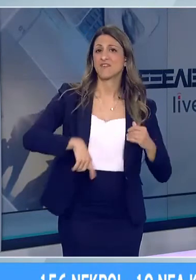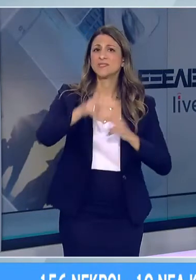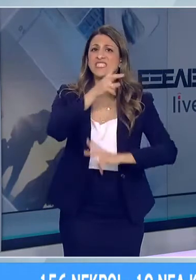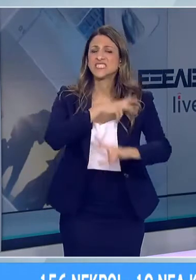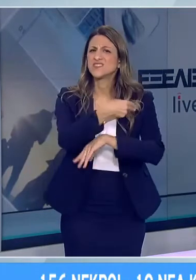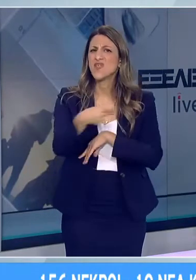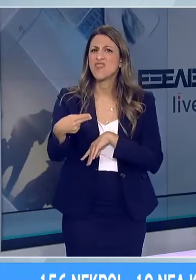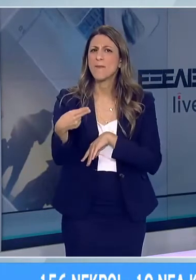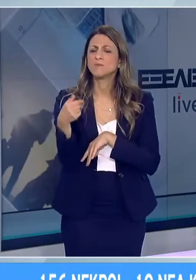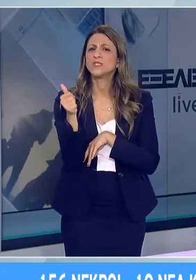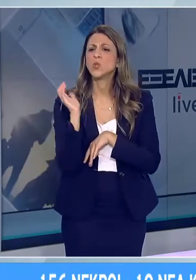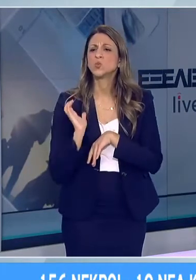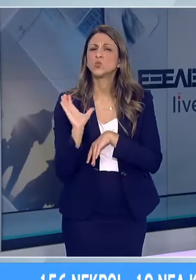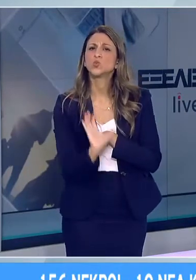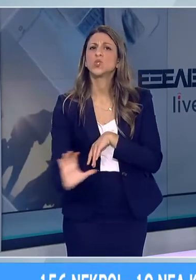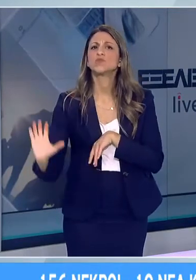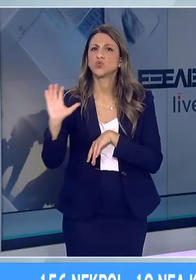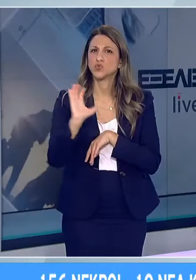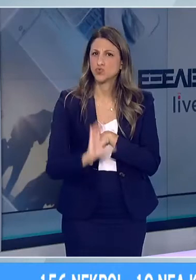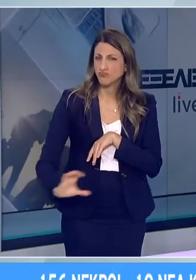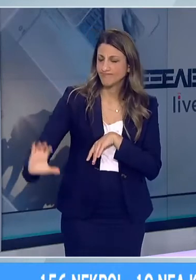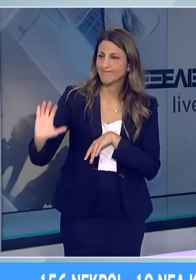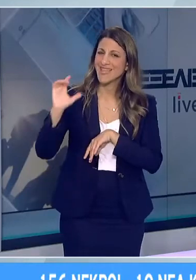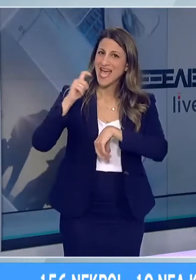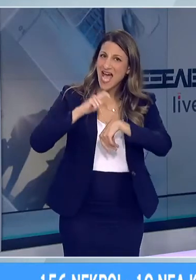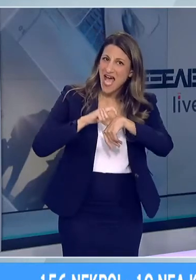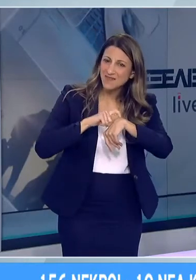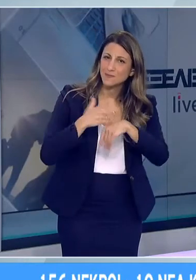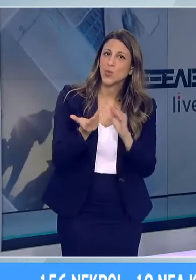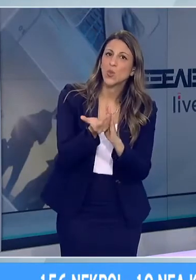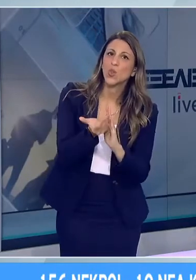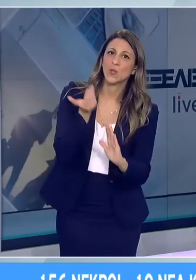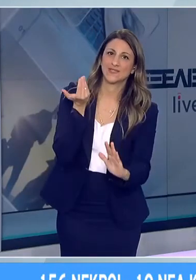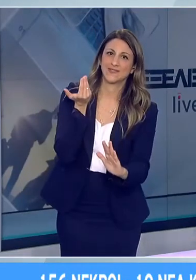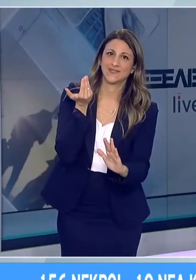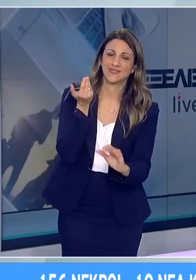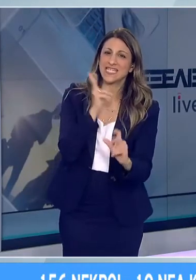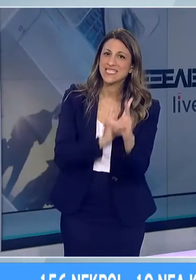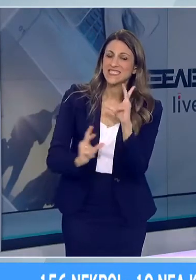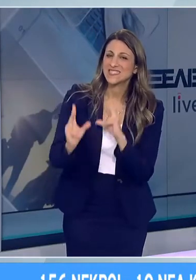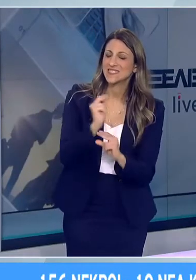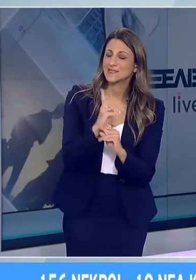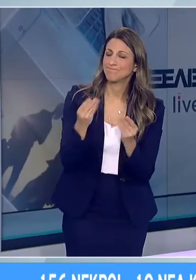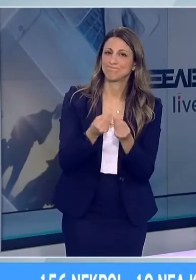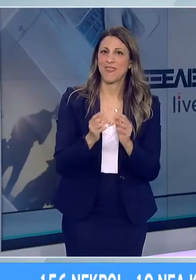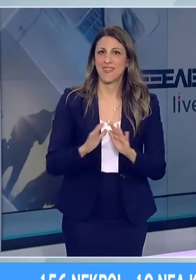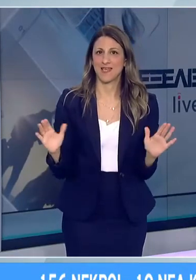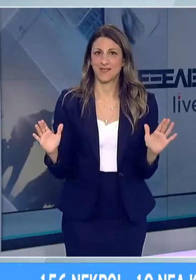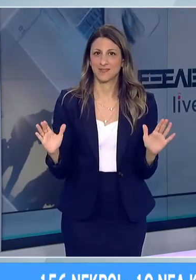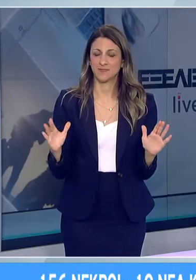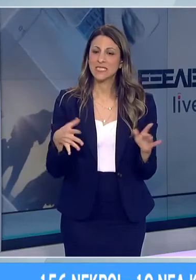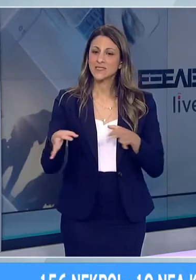που αφορά στον τουρισμό. Νομίζω ότι οποιασδήποτε πρόωρες συζητήσεις δεν βοηθούν την εξέλιξη όλου του σχεδίου μας. Αυτή τη